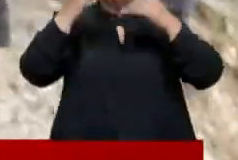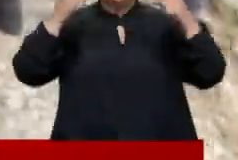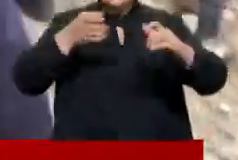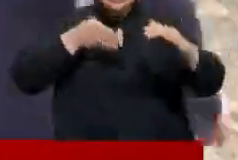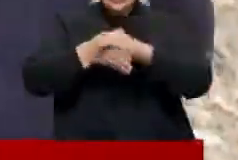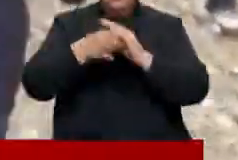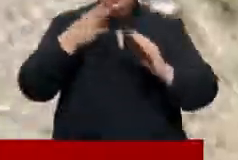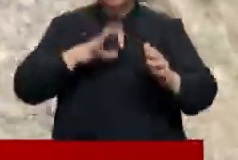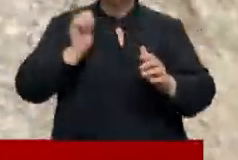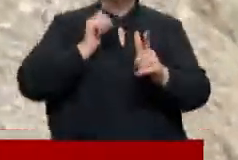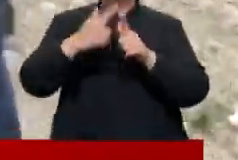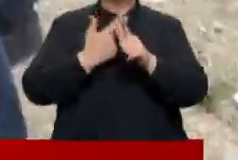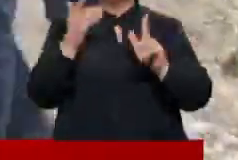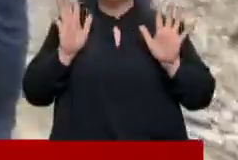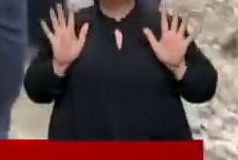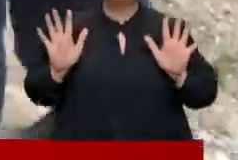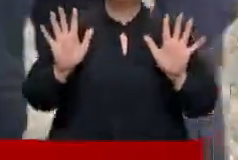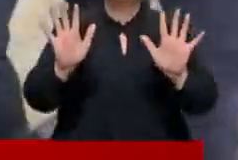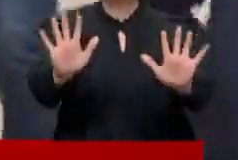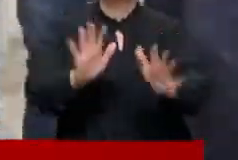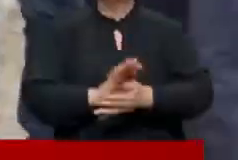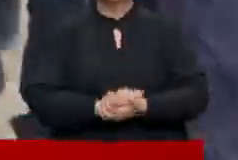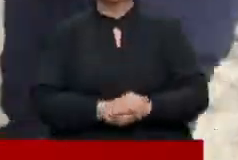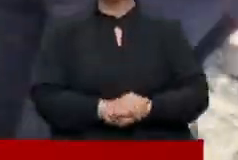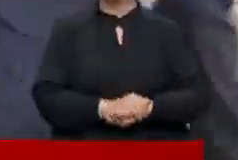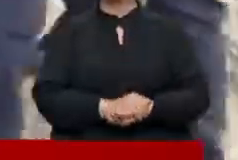girmek isteyince jandarma müdahale etti.